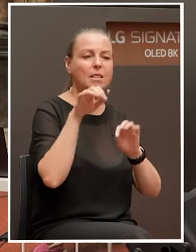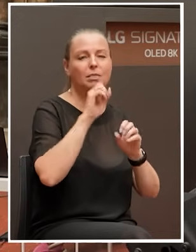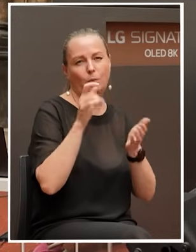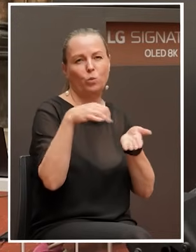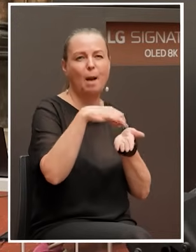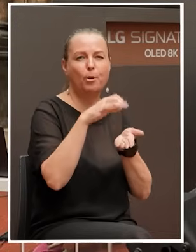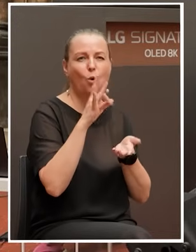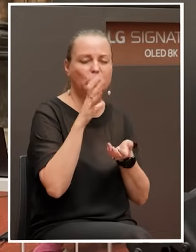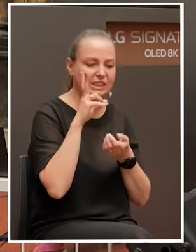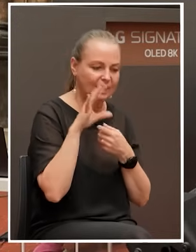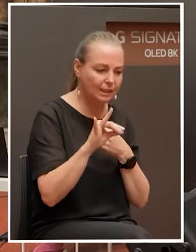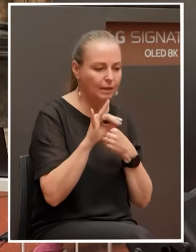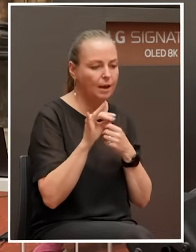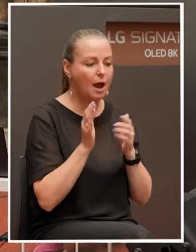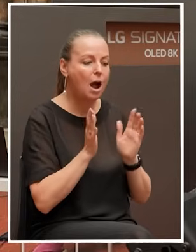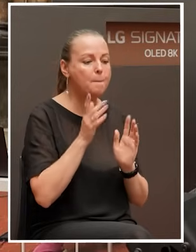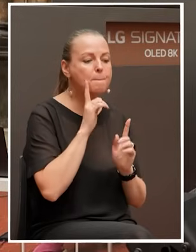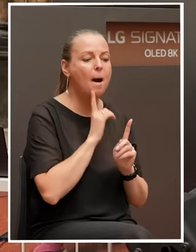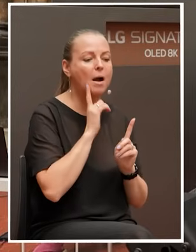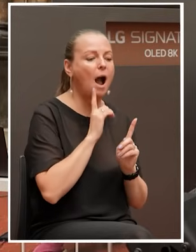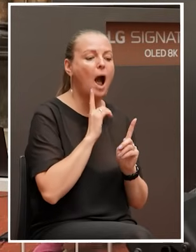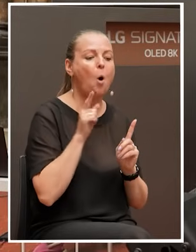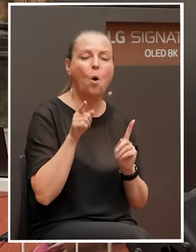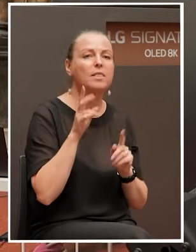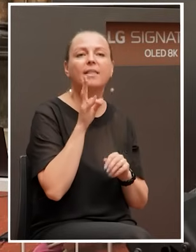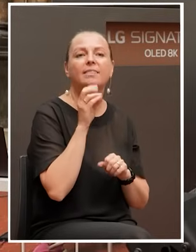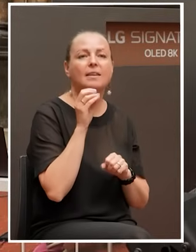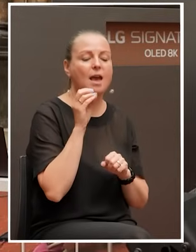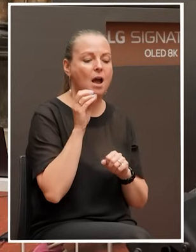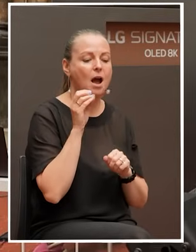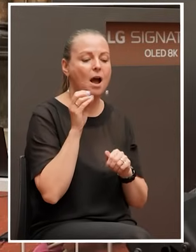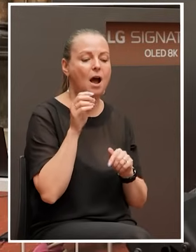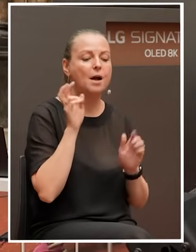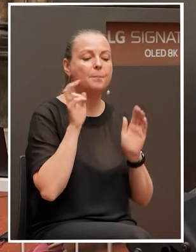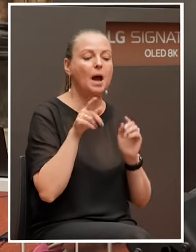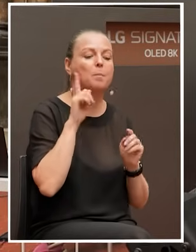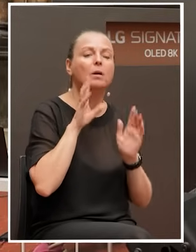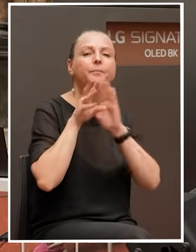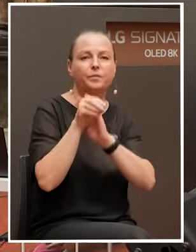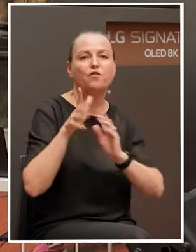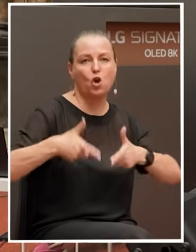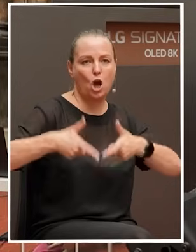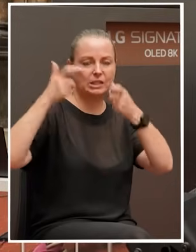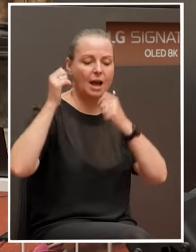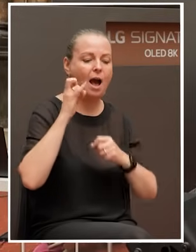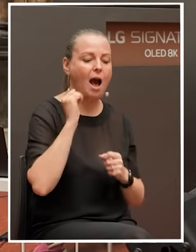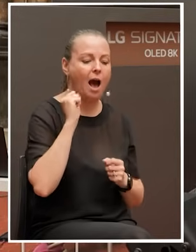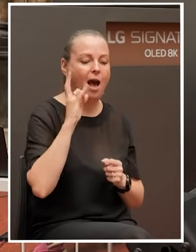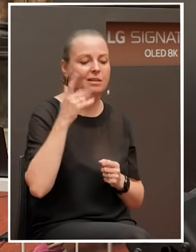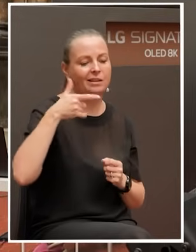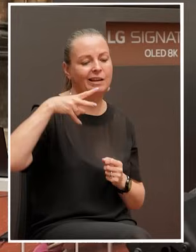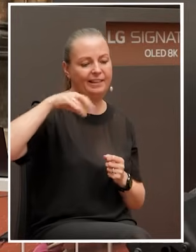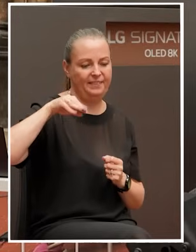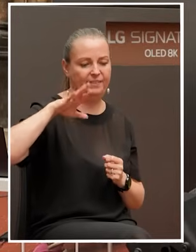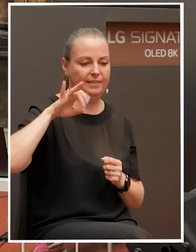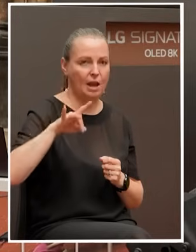рода различных его уголков, пока не останавливается в гостинице «Англитер», где он живет,